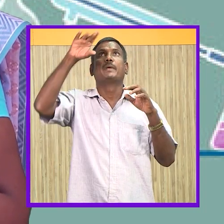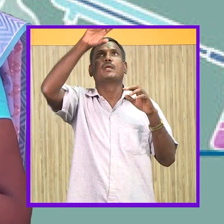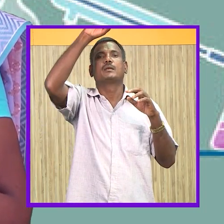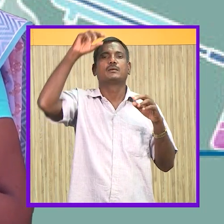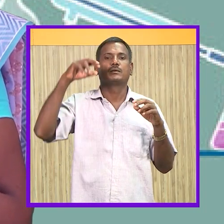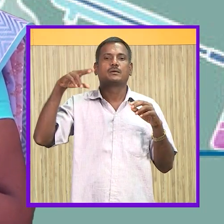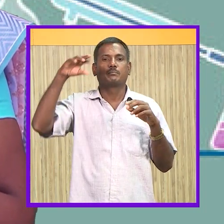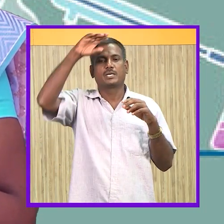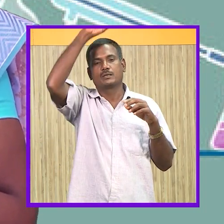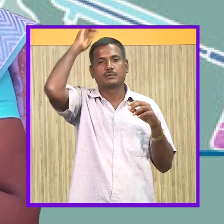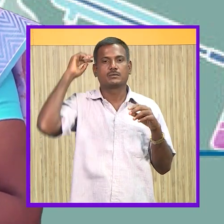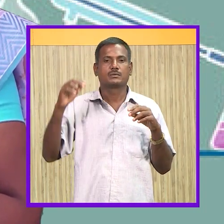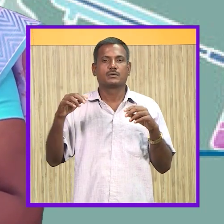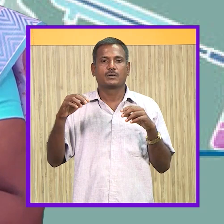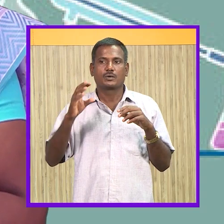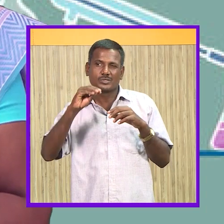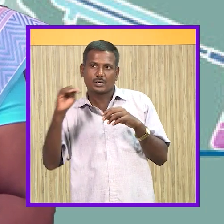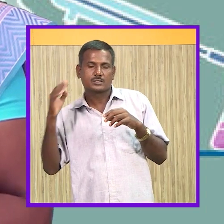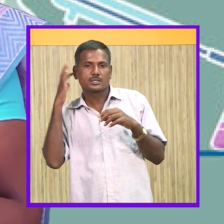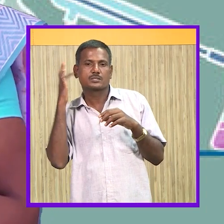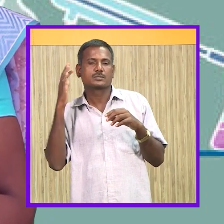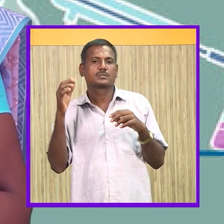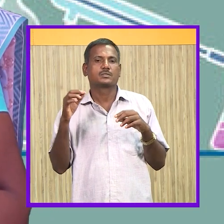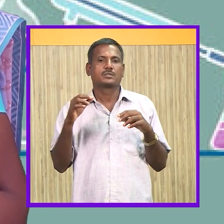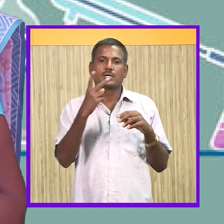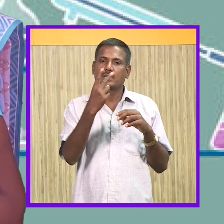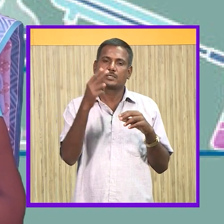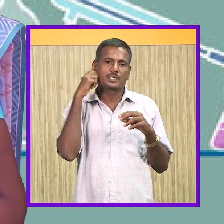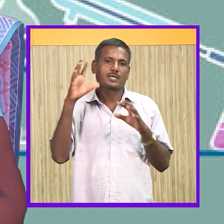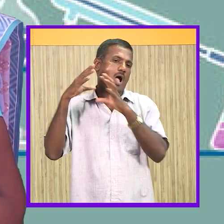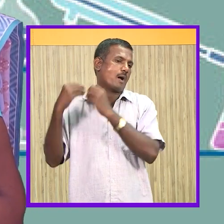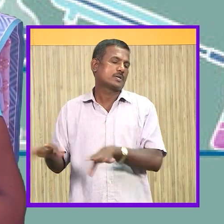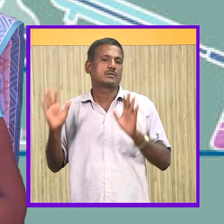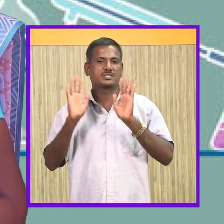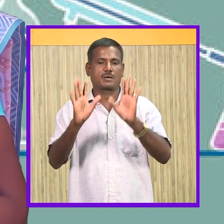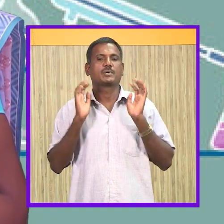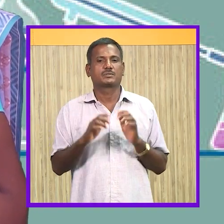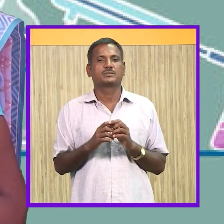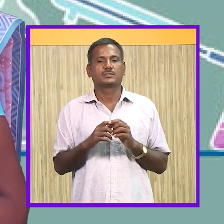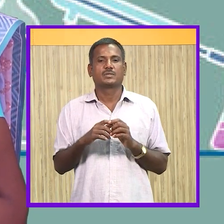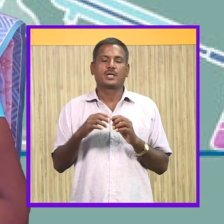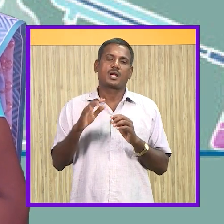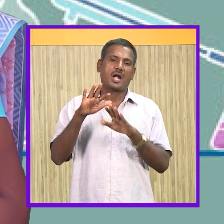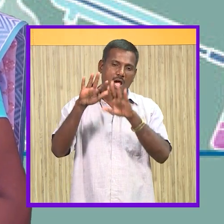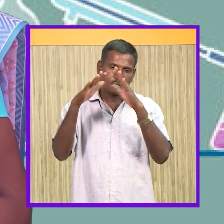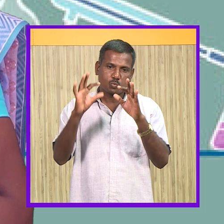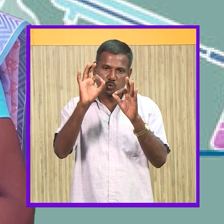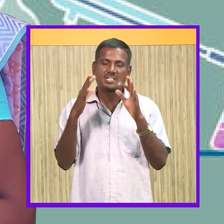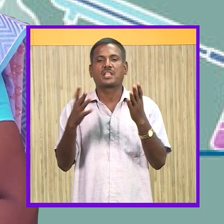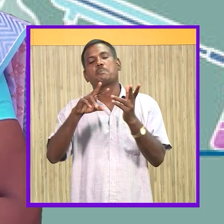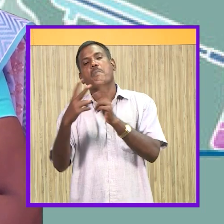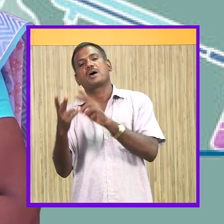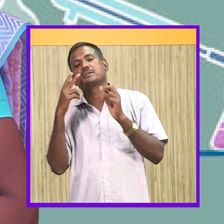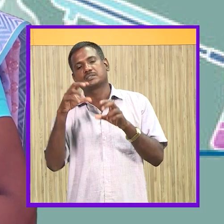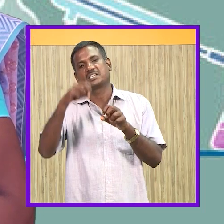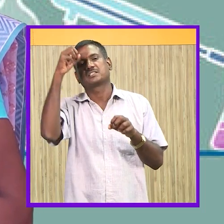கேட்கும், சில நேரங்களில் கொஞ்சம் நேரம் கழித்து கேட்கும், சில நேரத்தில் ஒரு ரெண்டு தடவை கேட்டுட்டு அப்புறமா நின்றுடும் இல்லையா. இதுவும் ஒரு கால ஒழுங்கற்ற